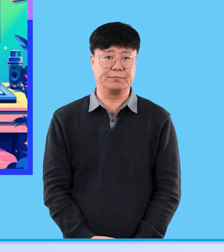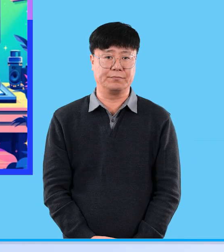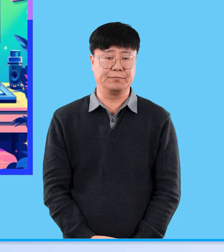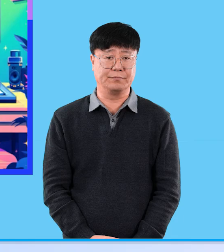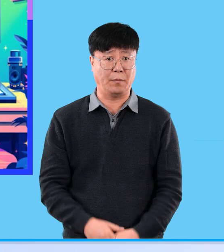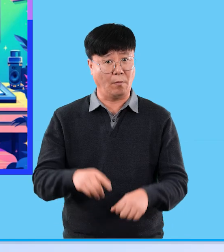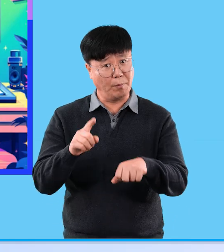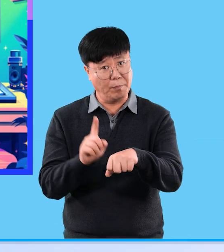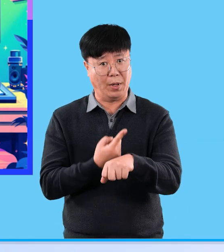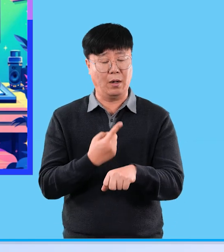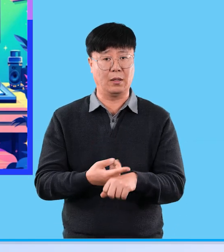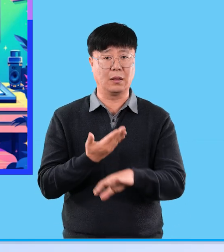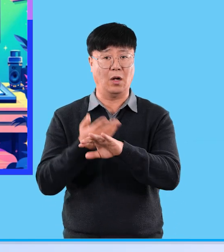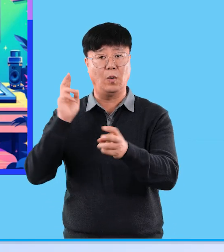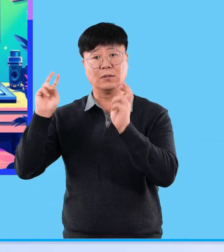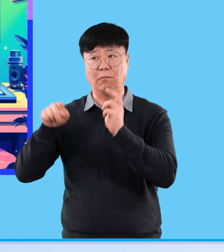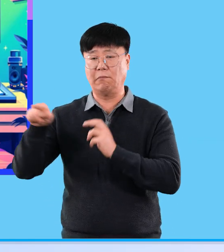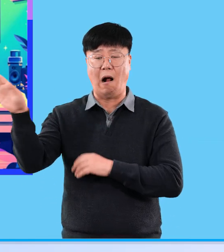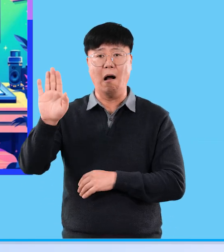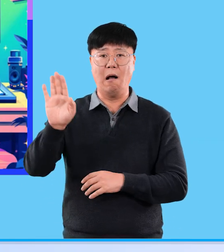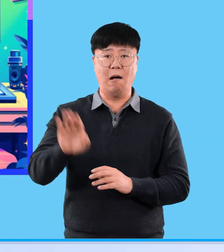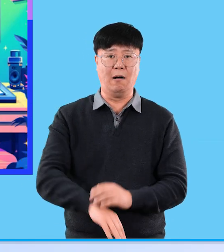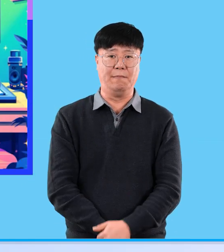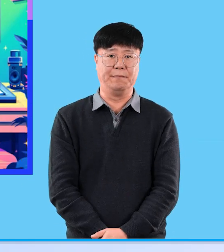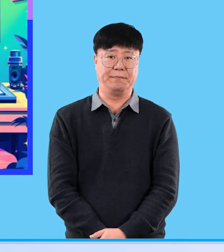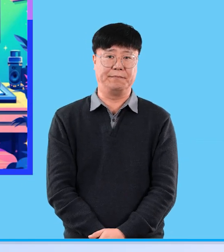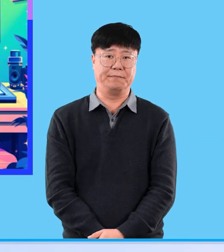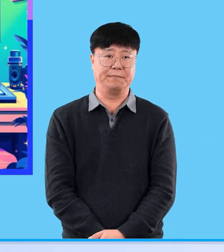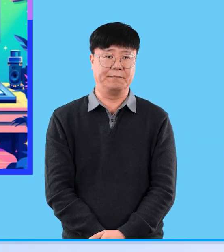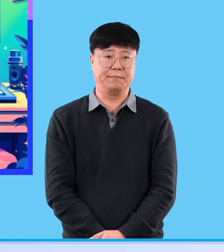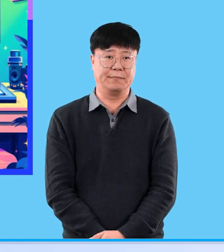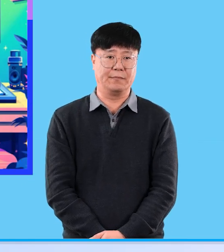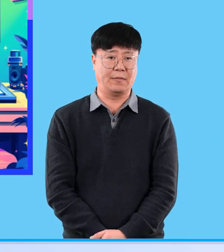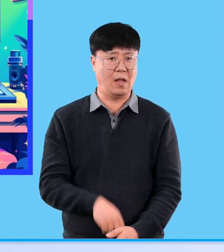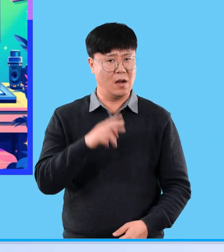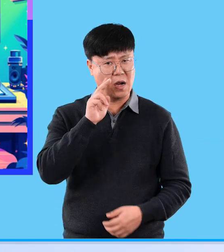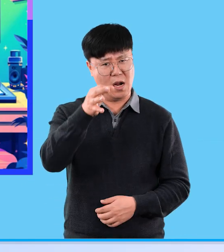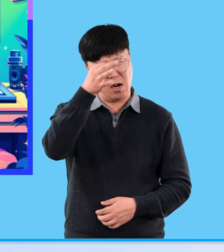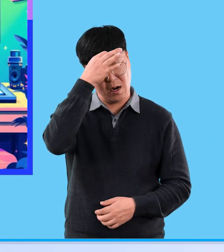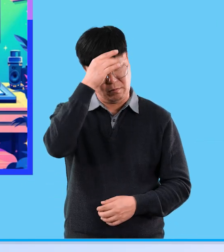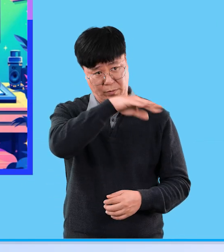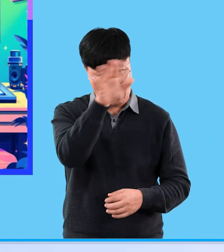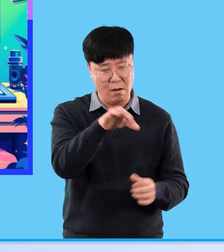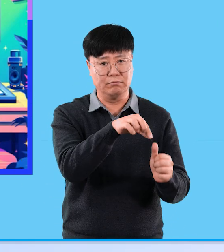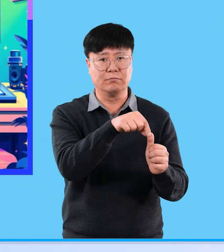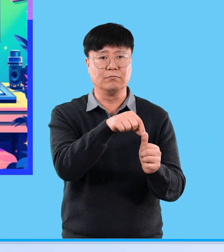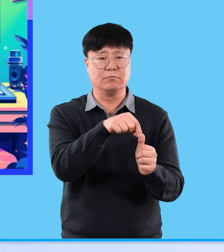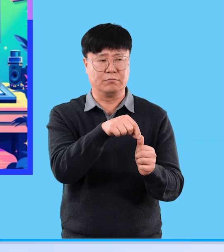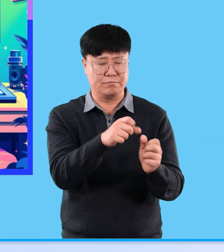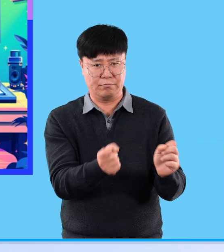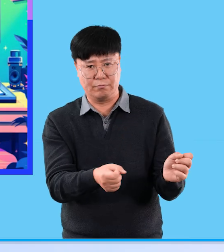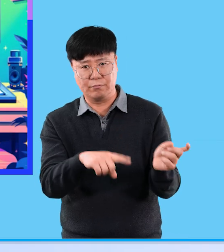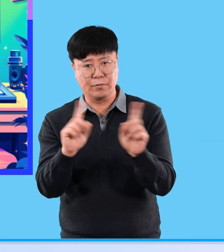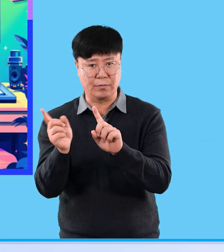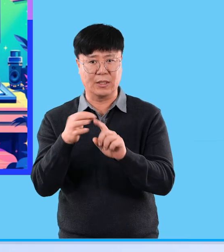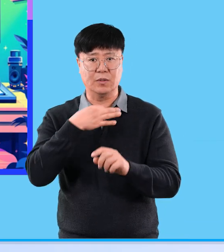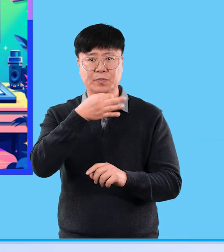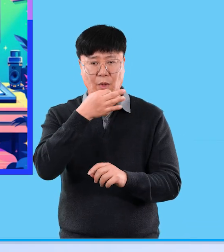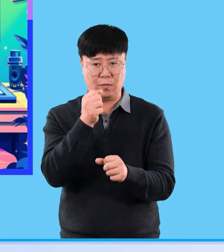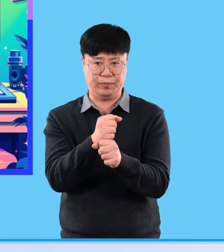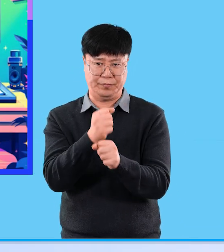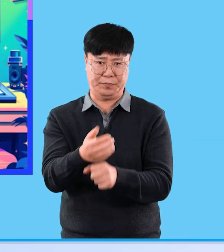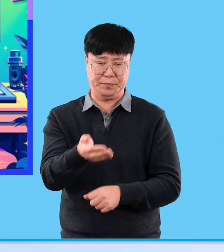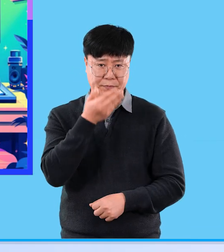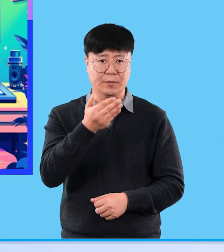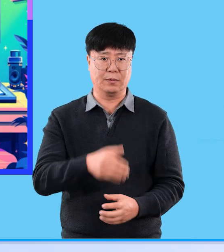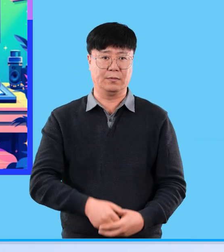있습니다. 그러다 보니까 타사에서는 들어가 있지 않고 굉장히 디테일을 살릴 수 있는 그런 음성을